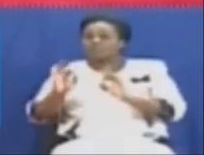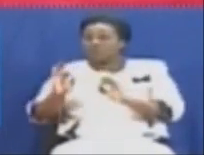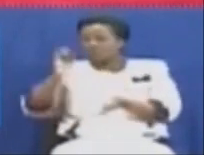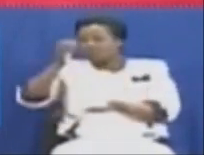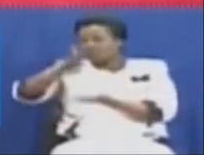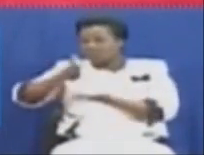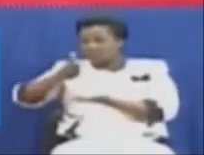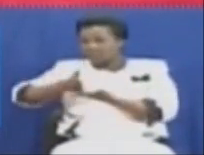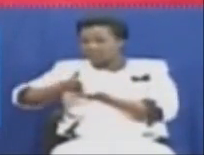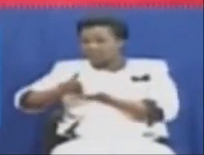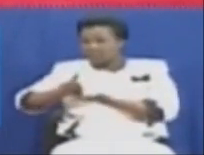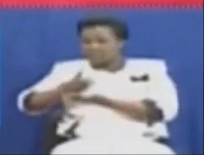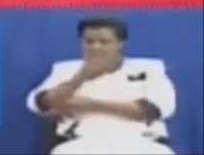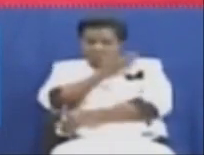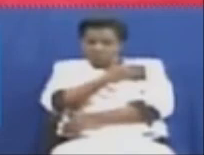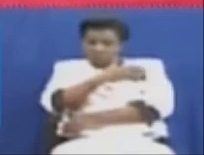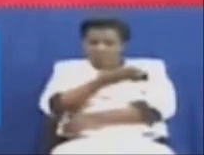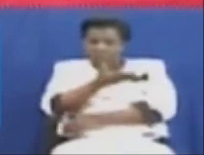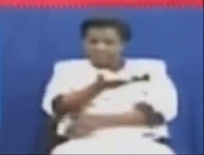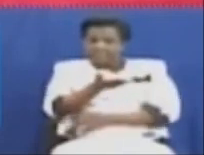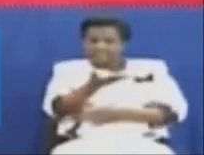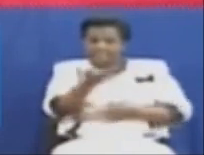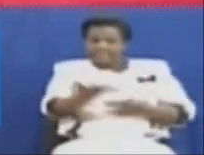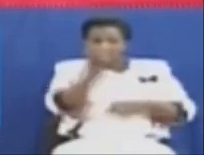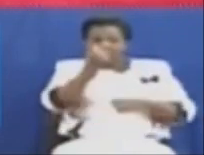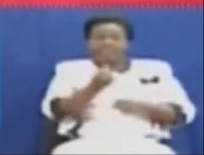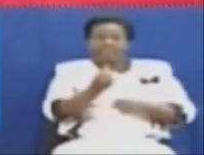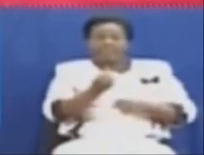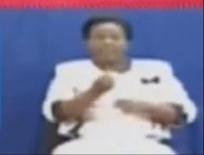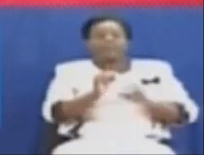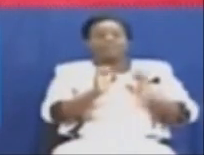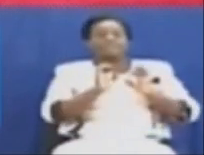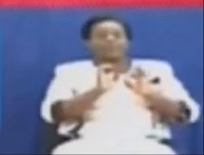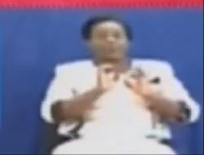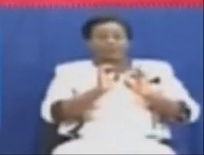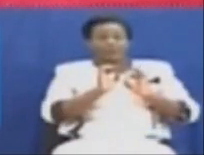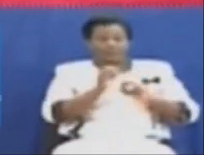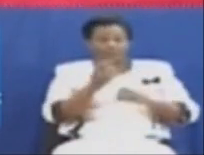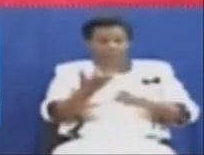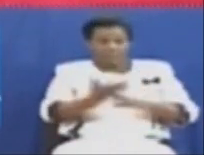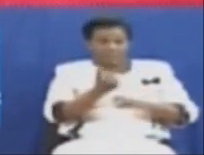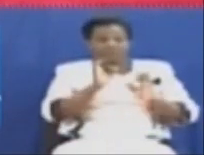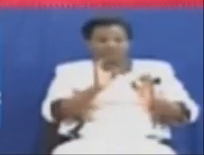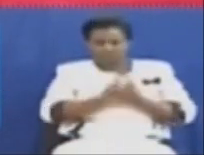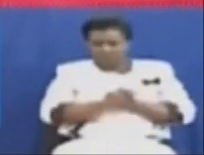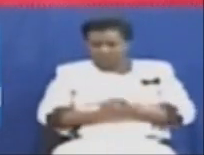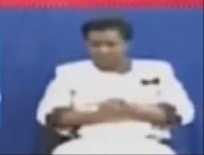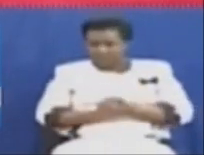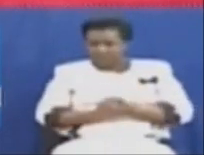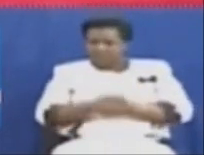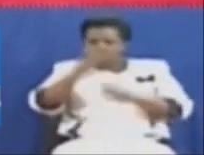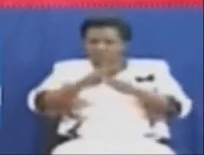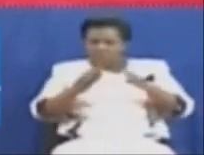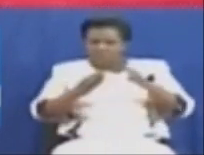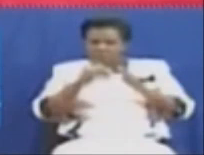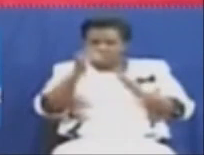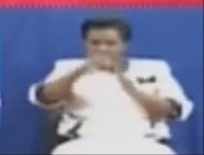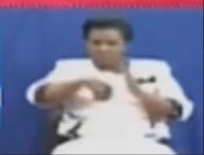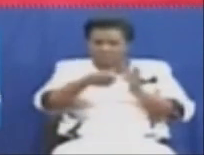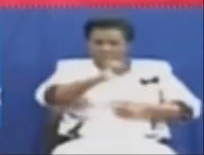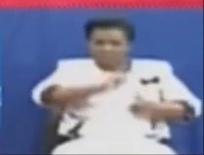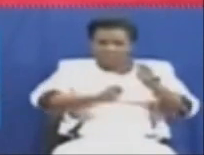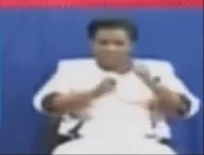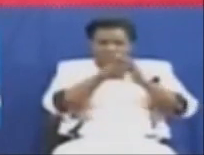kwamba huduma za maji zinapatikana kwa ujenzi wa miradi ya visima vifupi vya kati, lakini pia hata miradi